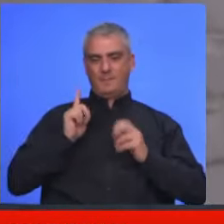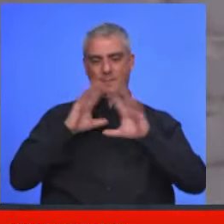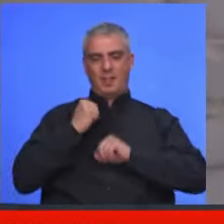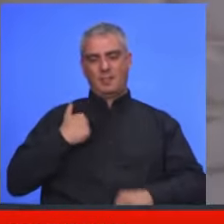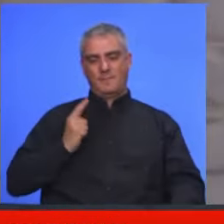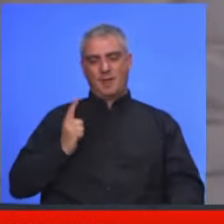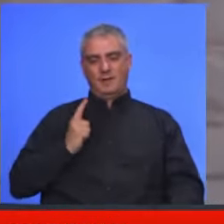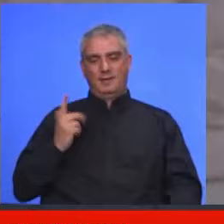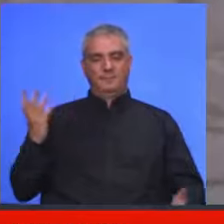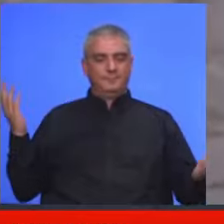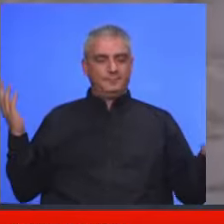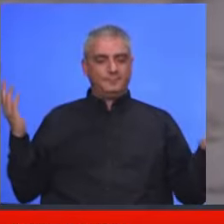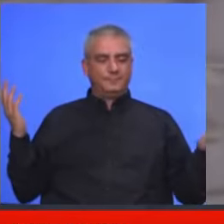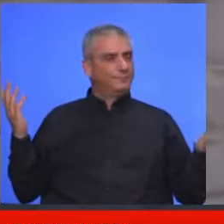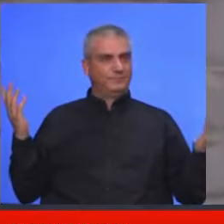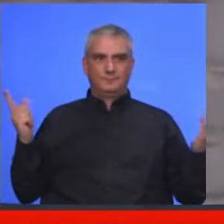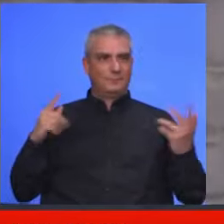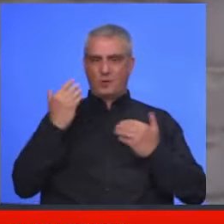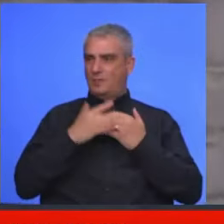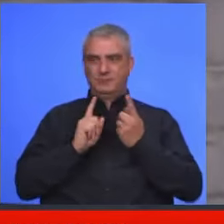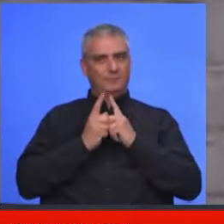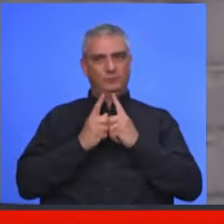בלילה מחכה. הוא לא מסיים משמרת,